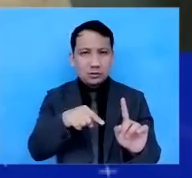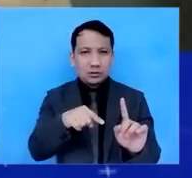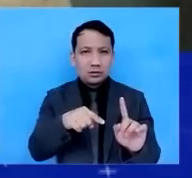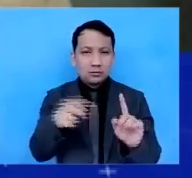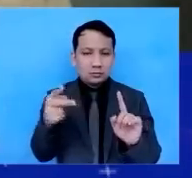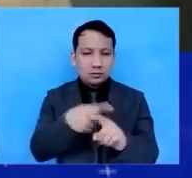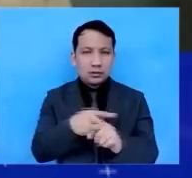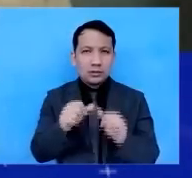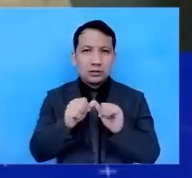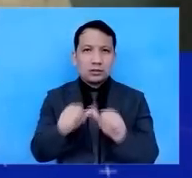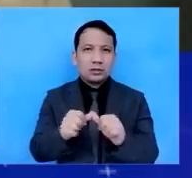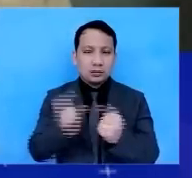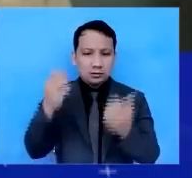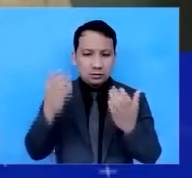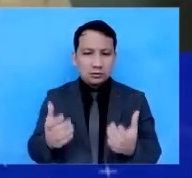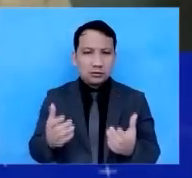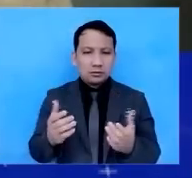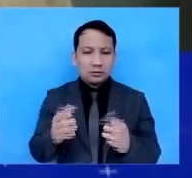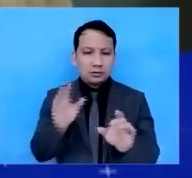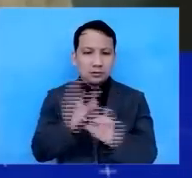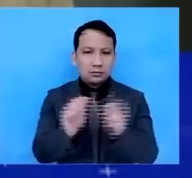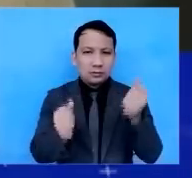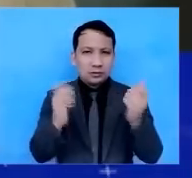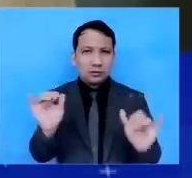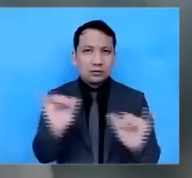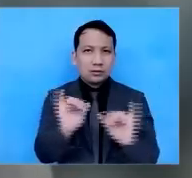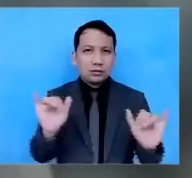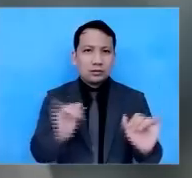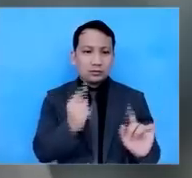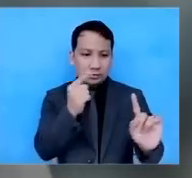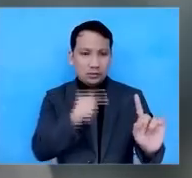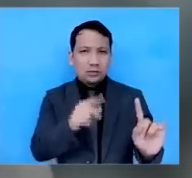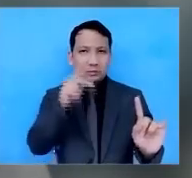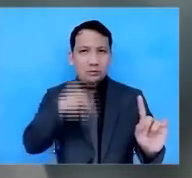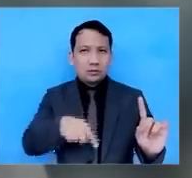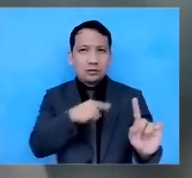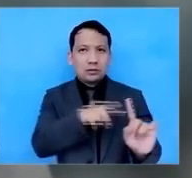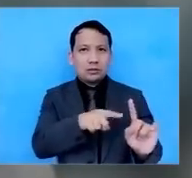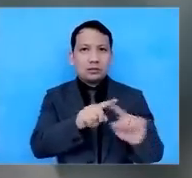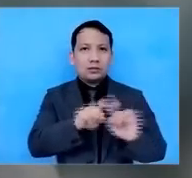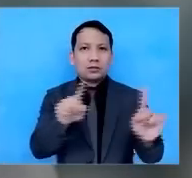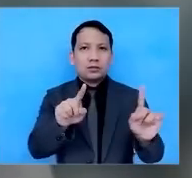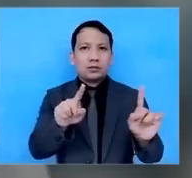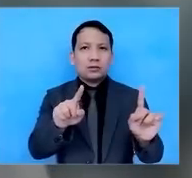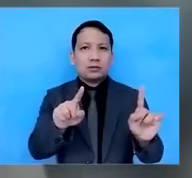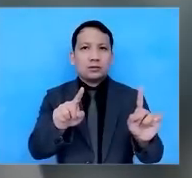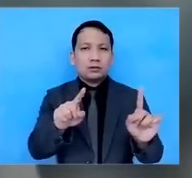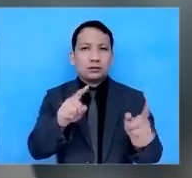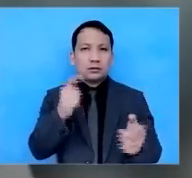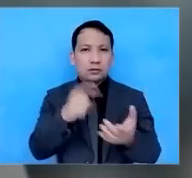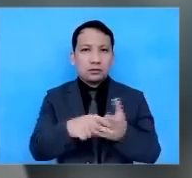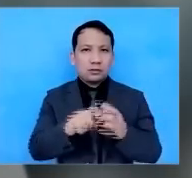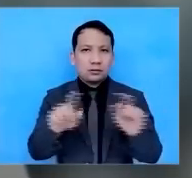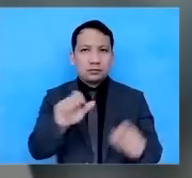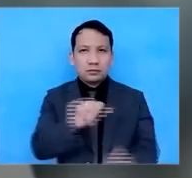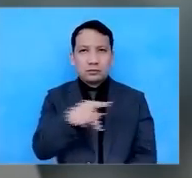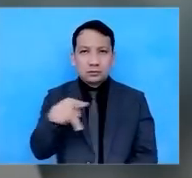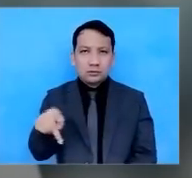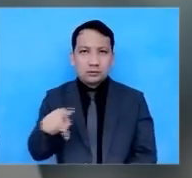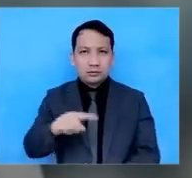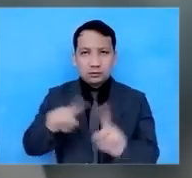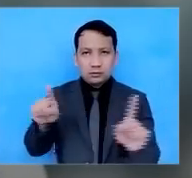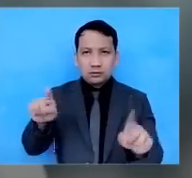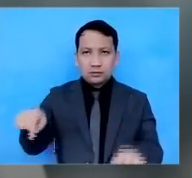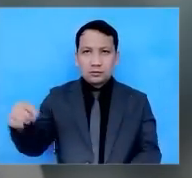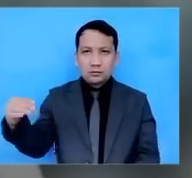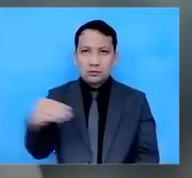kanya at driver na nasa viral video, iisa. Iba yung sasakyan na nakaregister dyan sa app. Pero